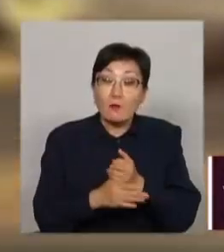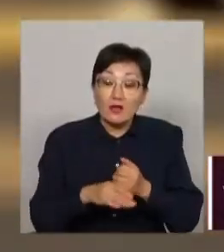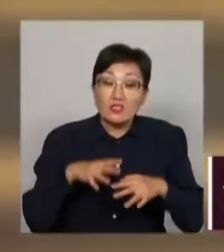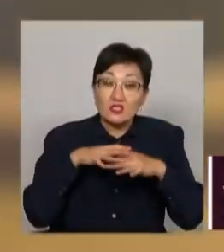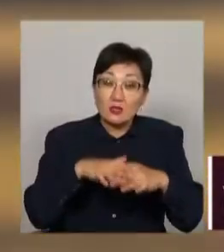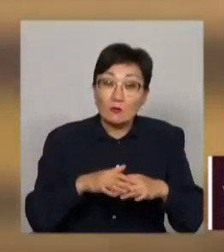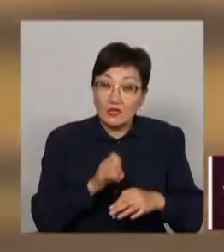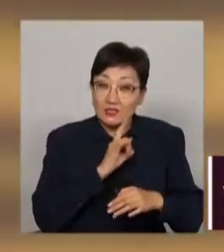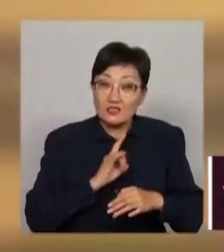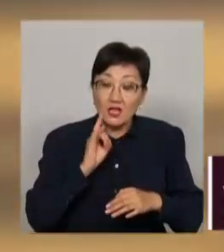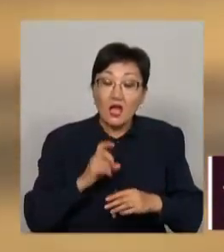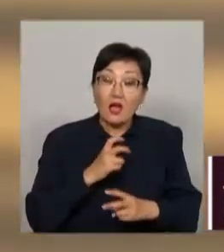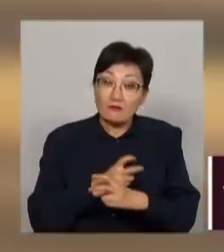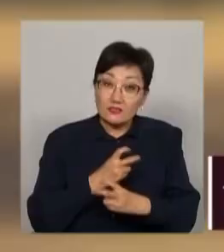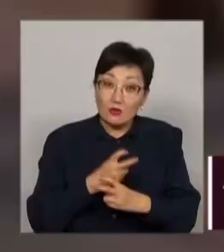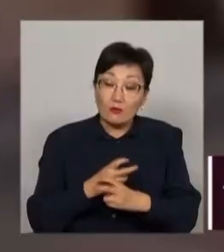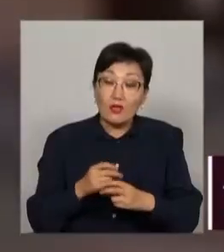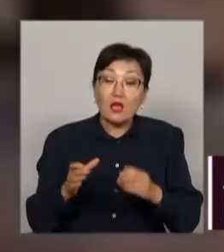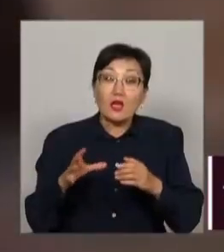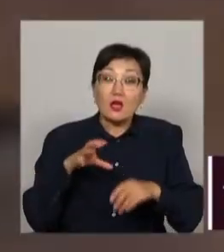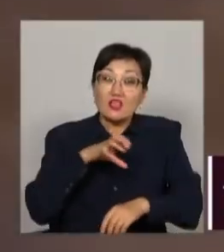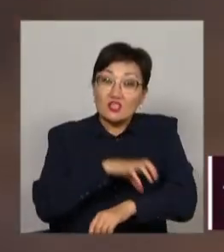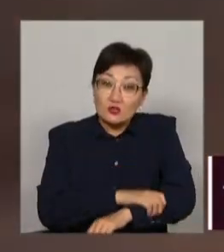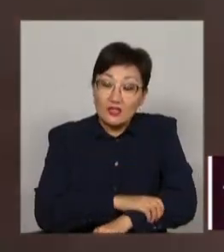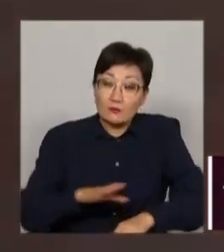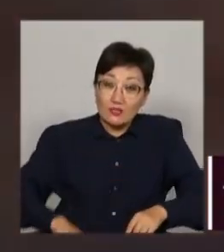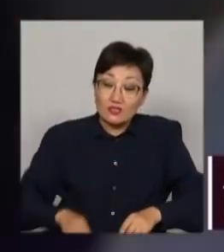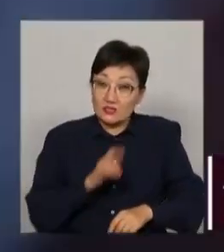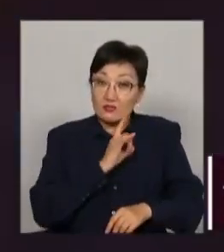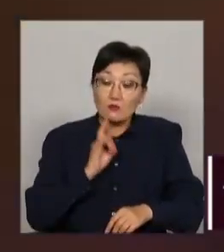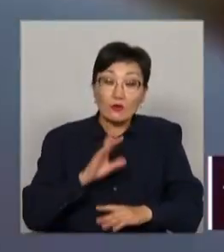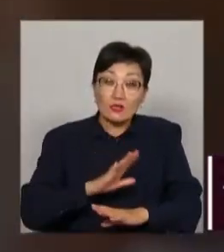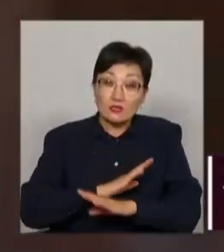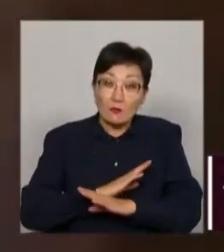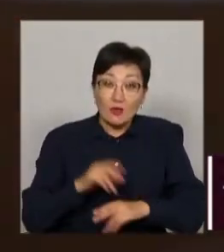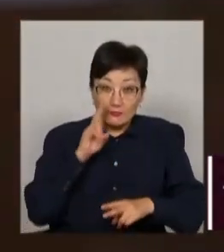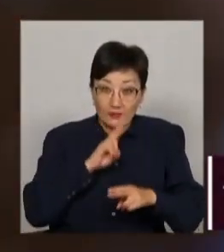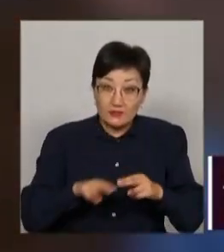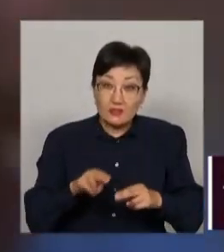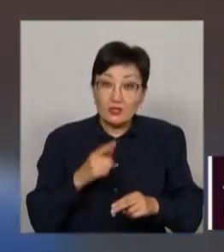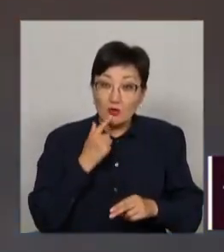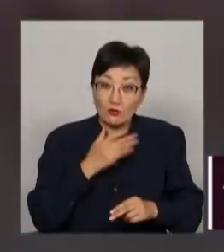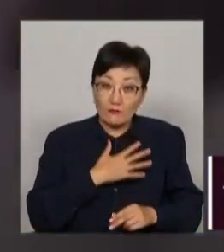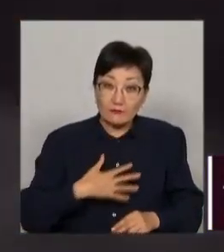на гражданку Австрии. Акула откусила ей руку и ногу. Женщина скончалась от потери крови.